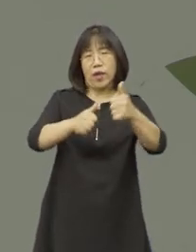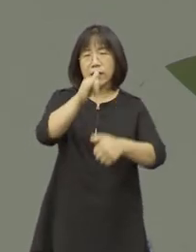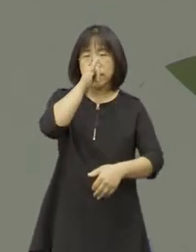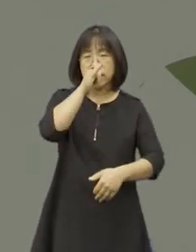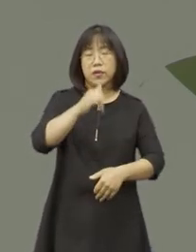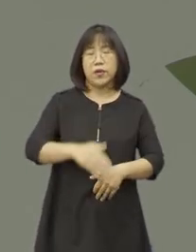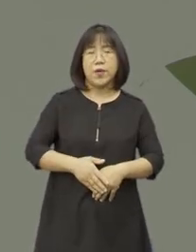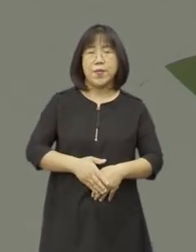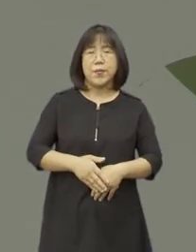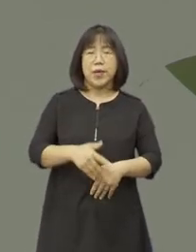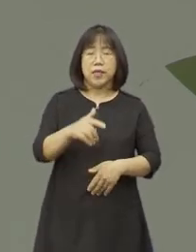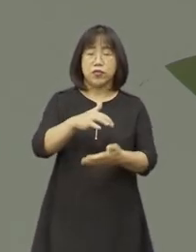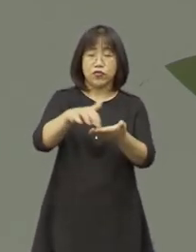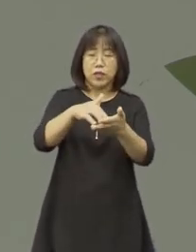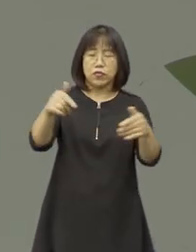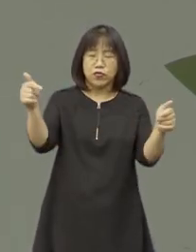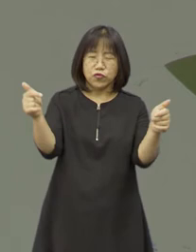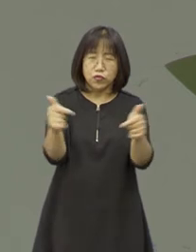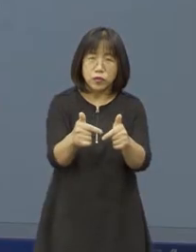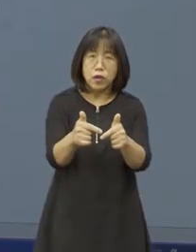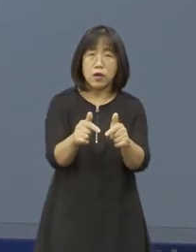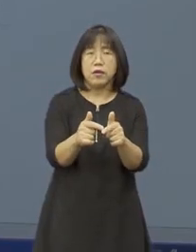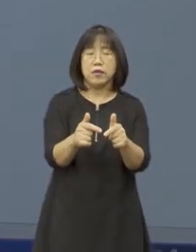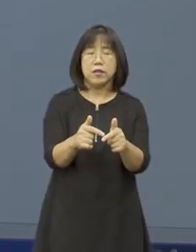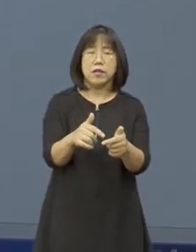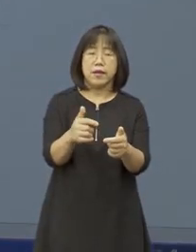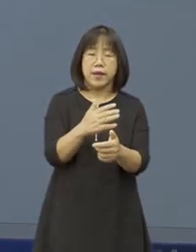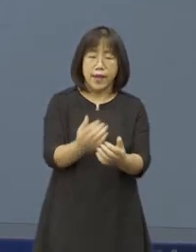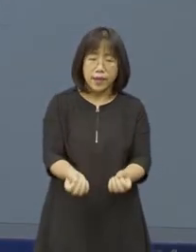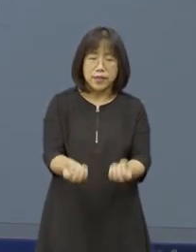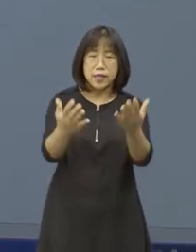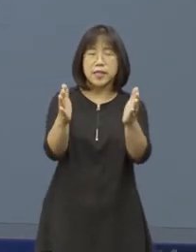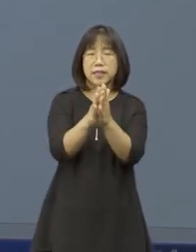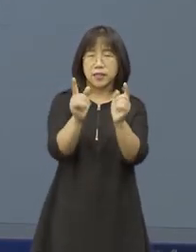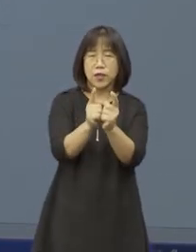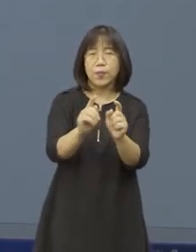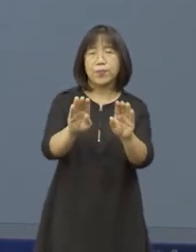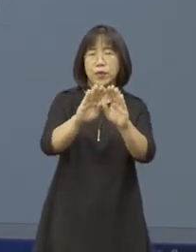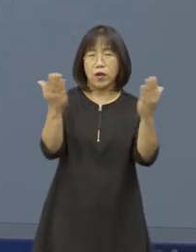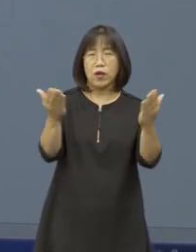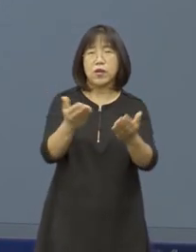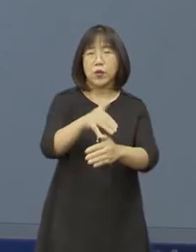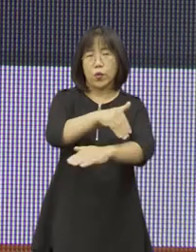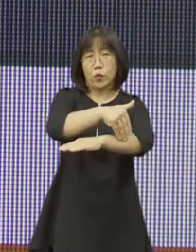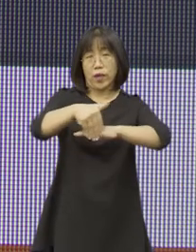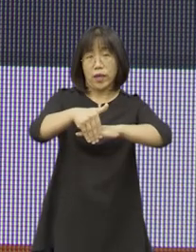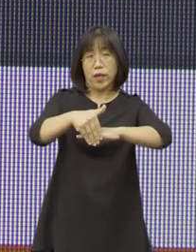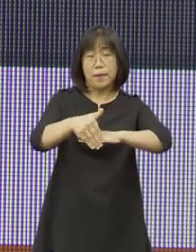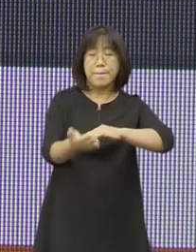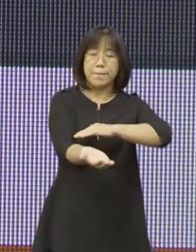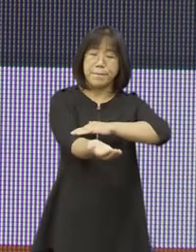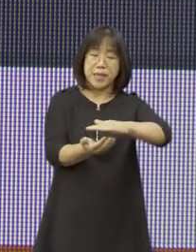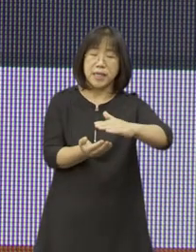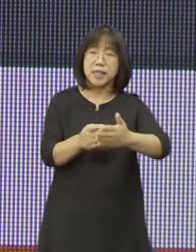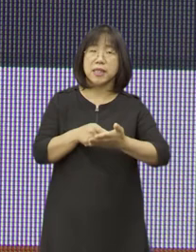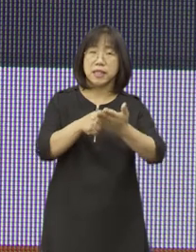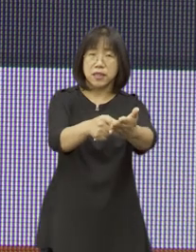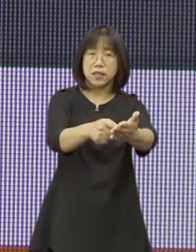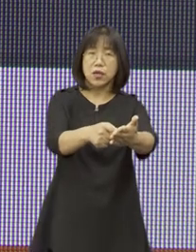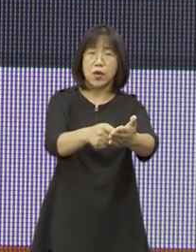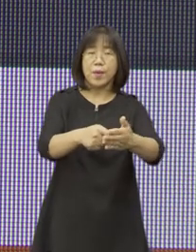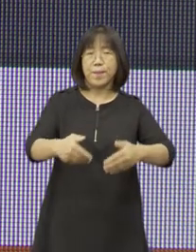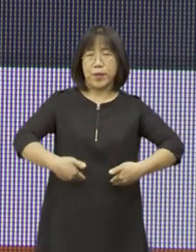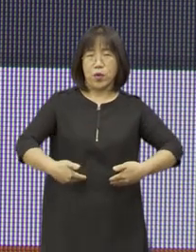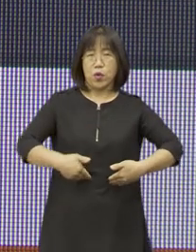최소한의 인원으로 오프라인 행사도 열릴 예정입니다. 이번 책 축제는 강서구 통합도서관 홈페이지에서